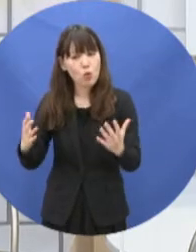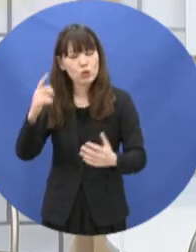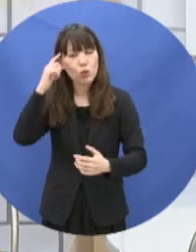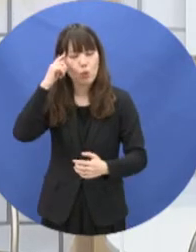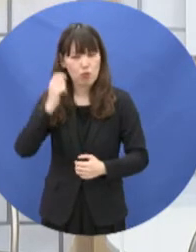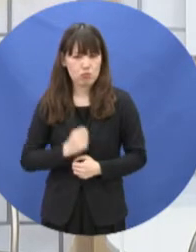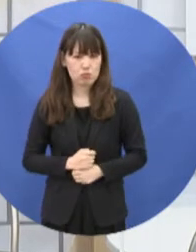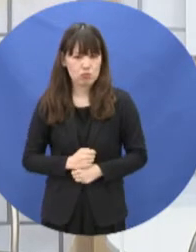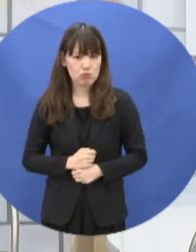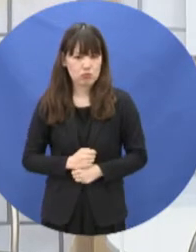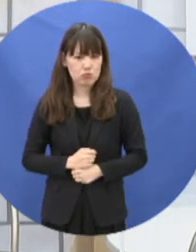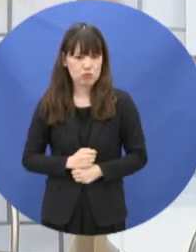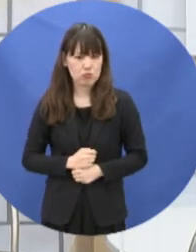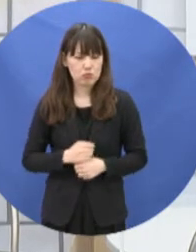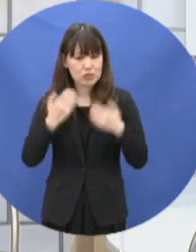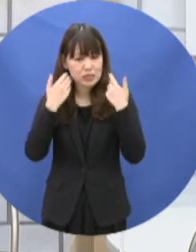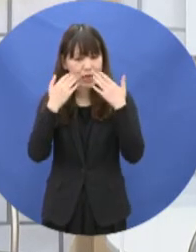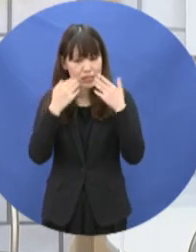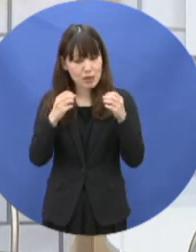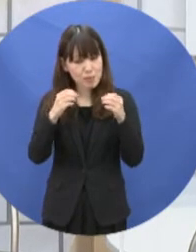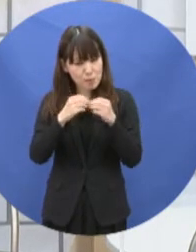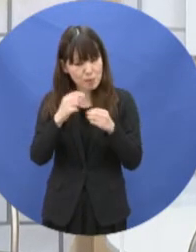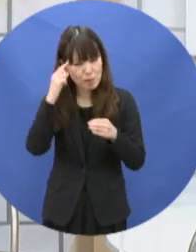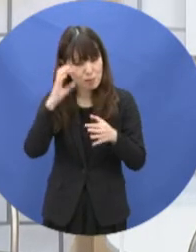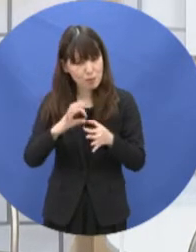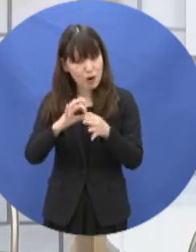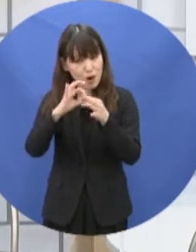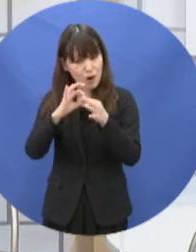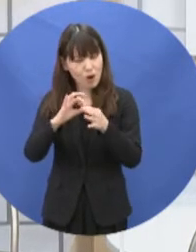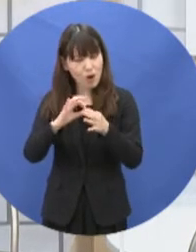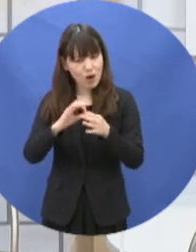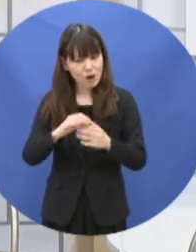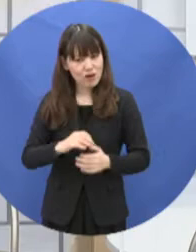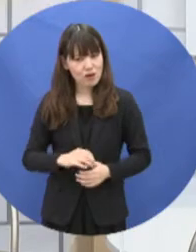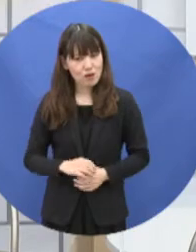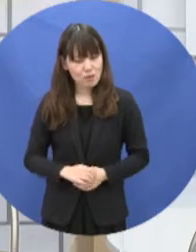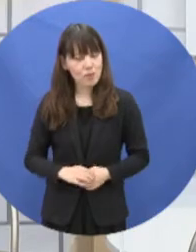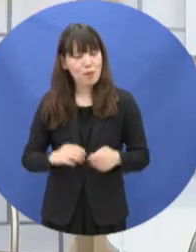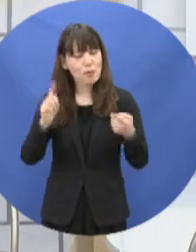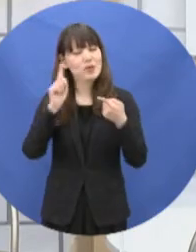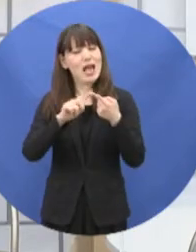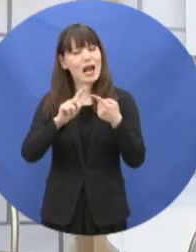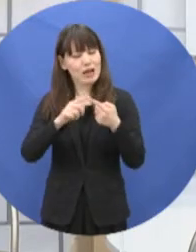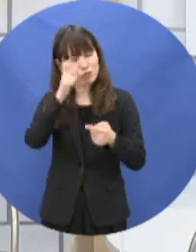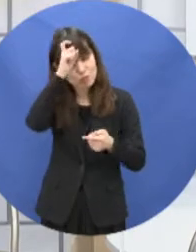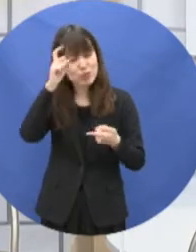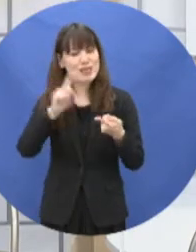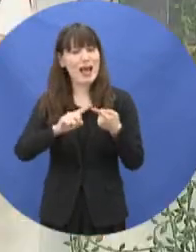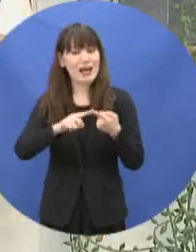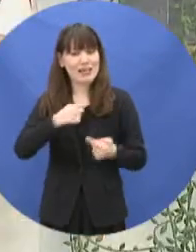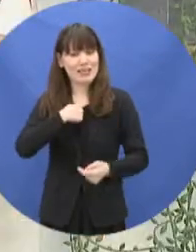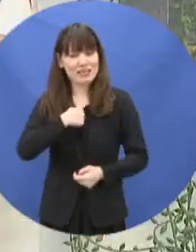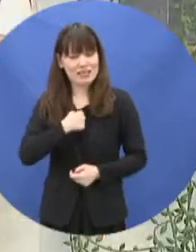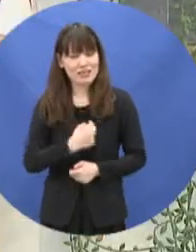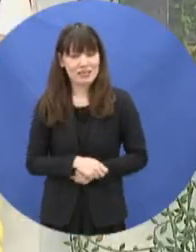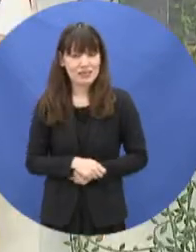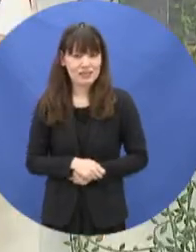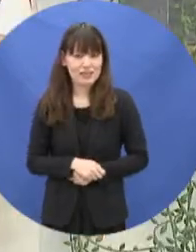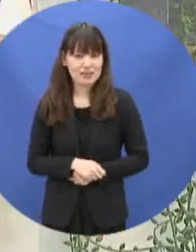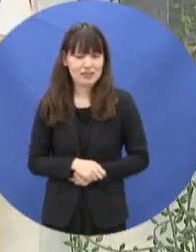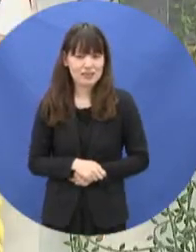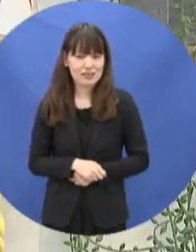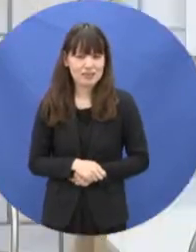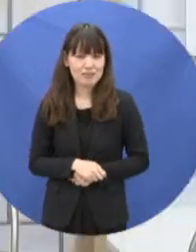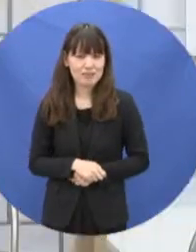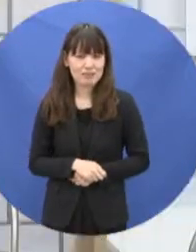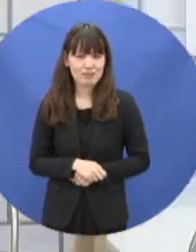し、まさかのダジャレから来てるっていうのもね、あれはほんまにほぼ正解でしたね、ほんまに。 すごかったですね、カニから来